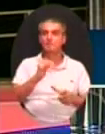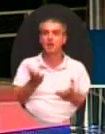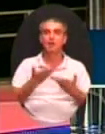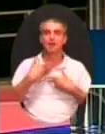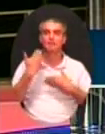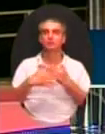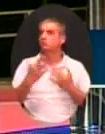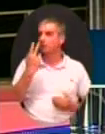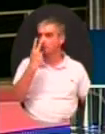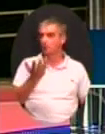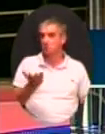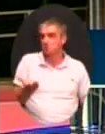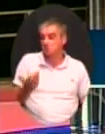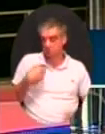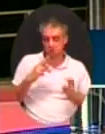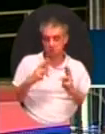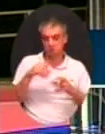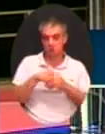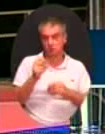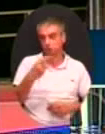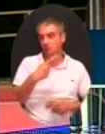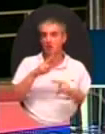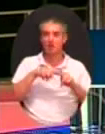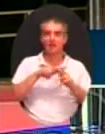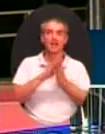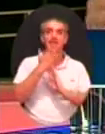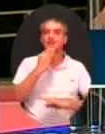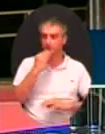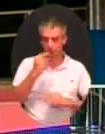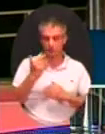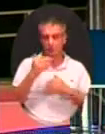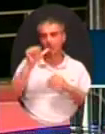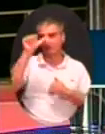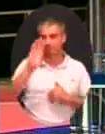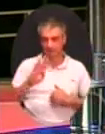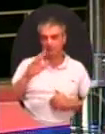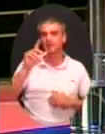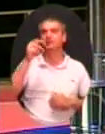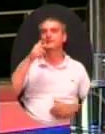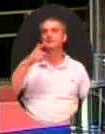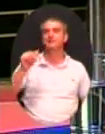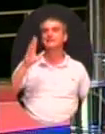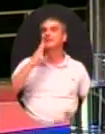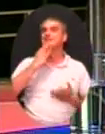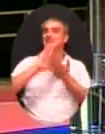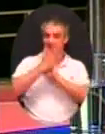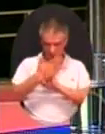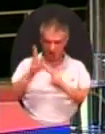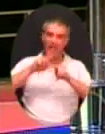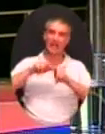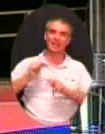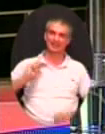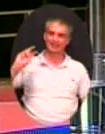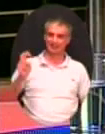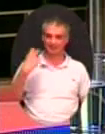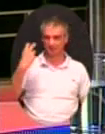תראו? מתי תראו מה יצא? מתי אני מקווה שתוך שבוע אחרי הגיור, זה הולך לפי א' ב', יבוא הגיוס. קודם גיור? עכשיו זה